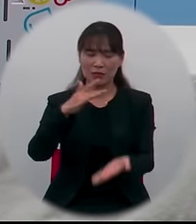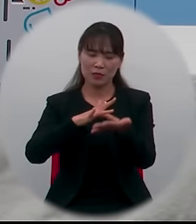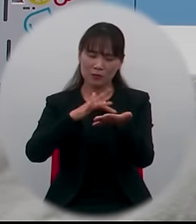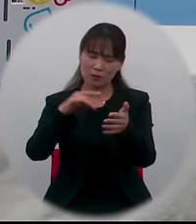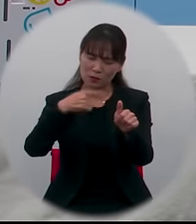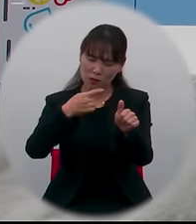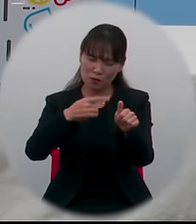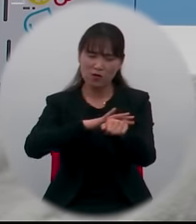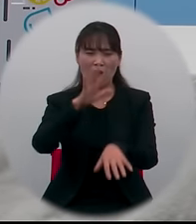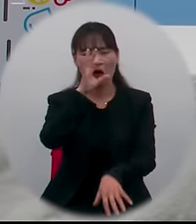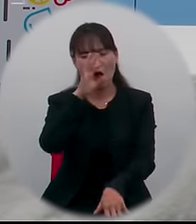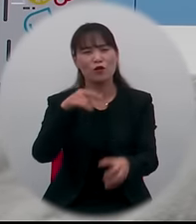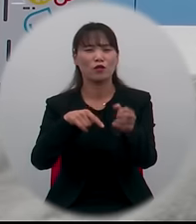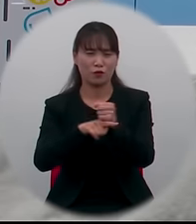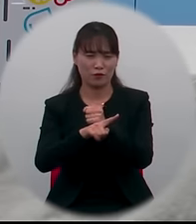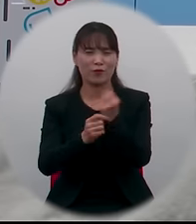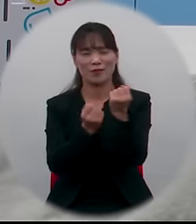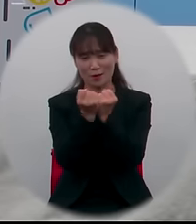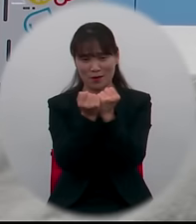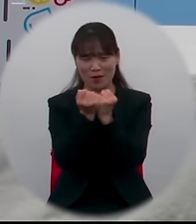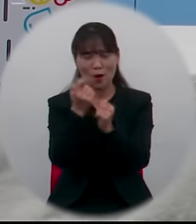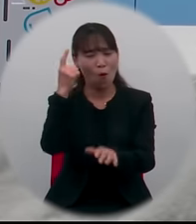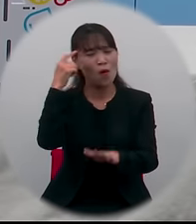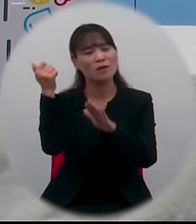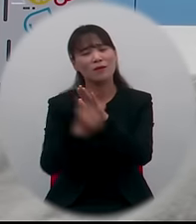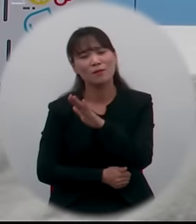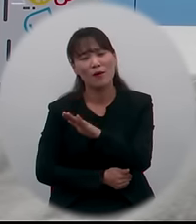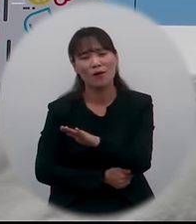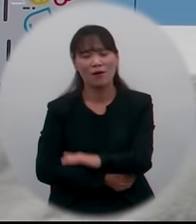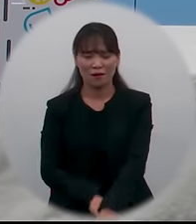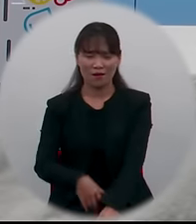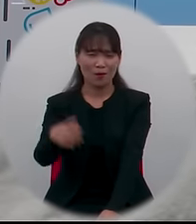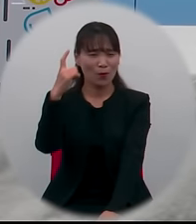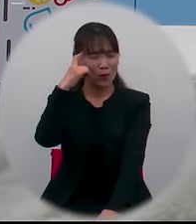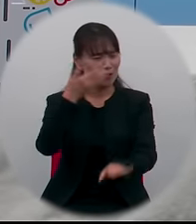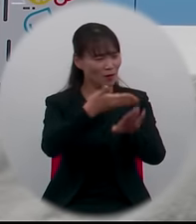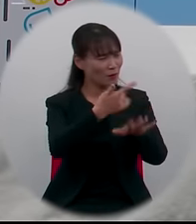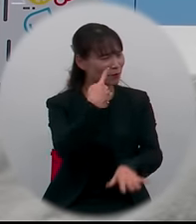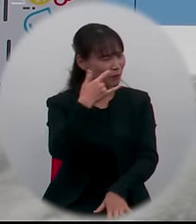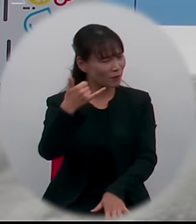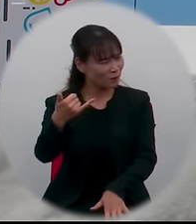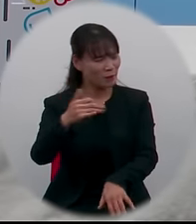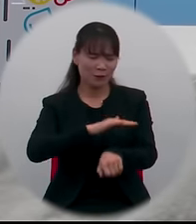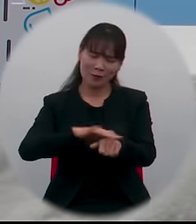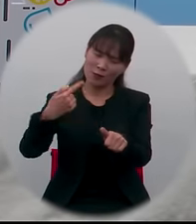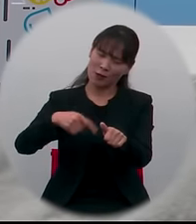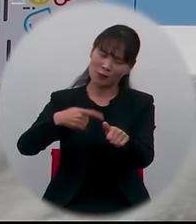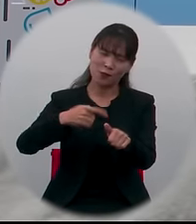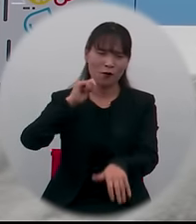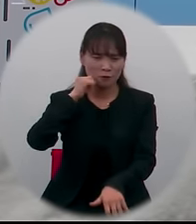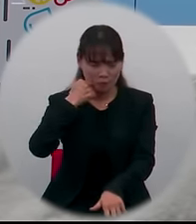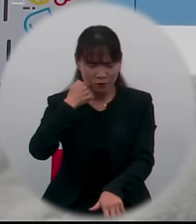사용지도 잘 안 되시는 이유로 들어가 보도록 하죠 왜 실패할까 왜 나는 다른 부모님들 다 아이를 잘